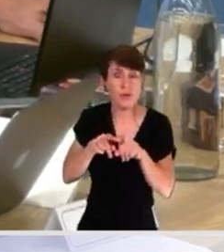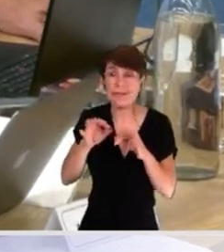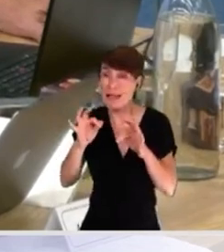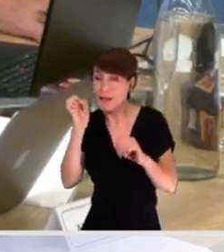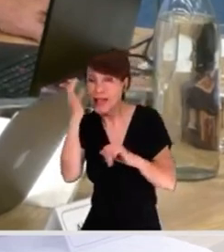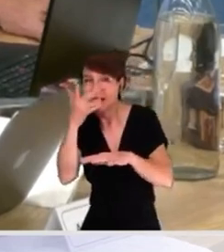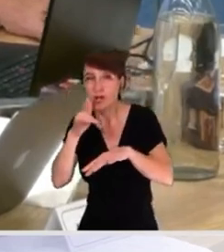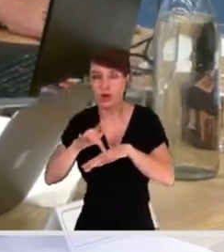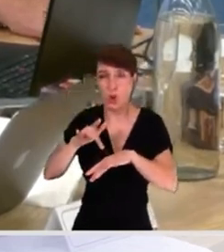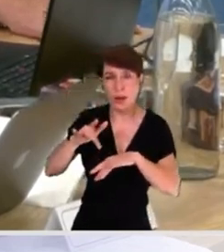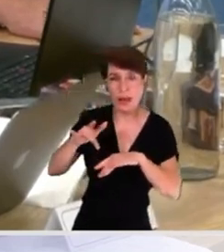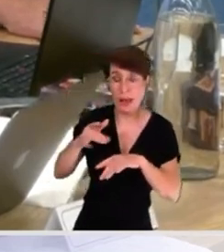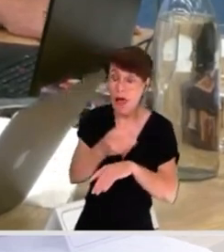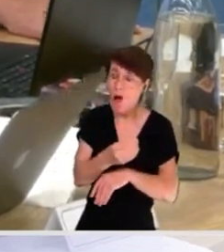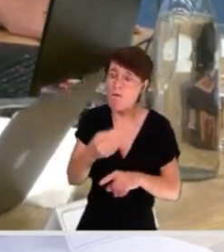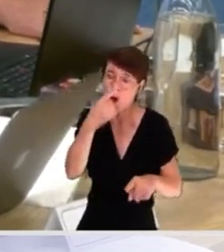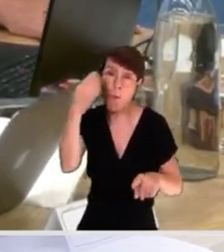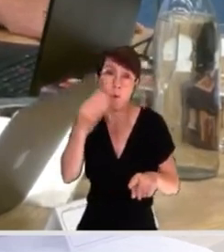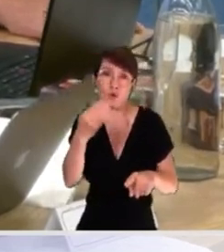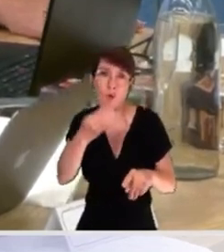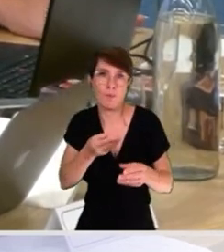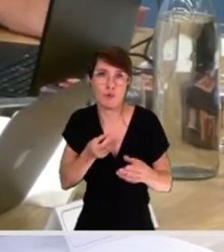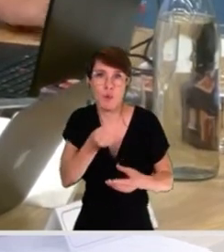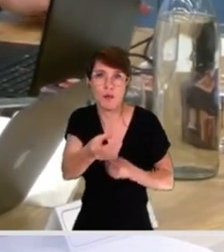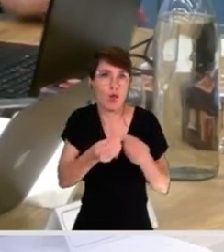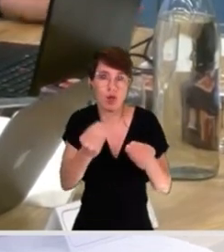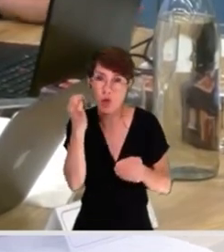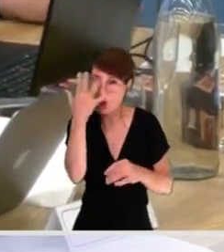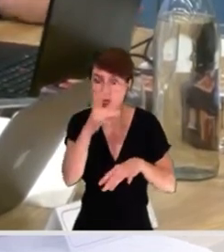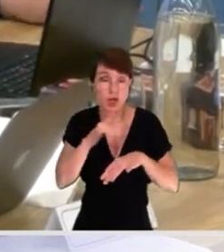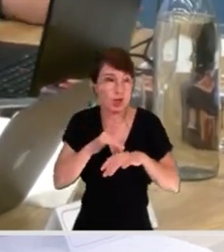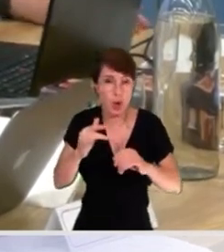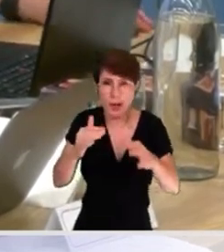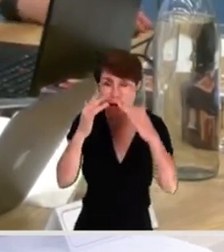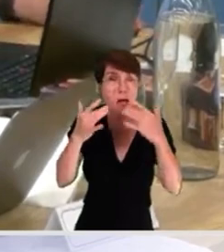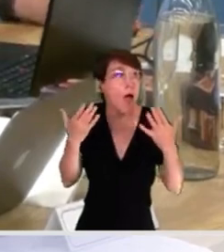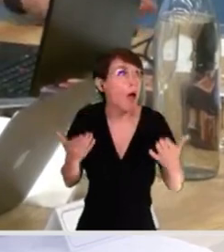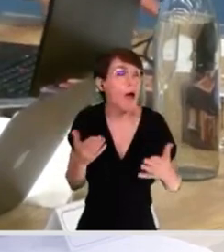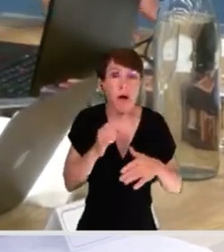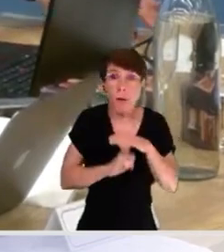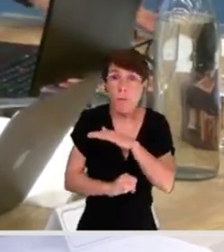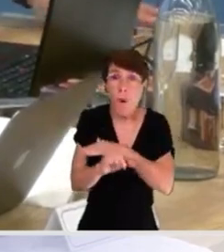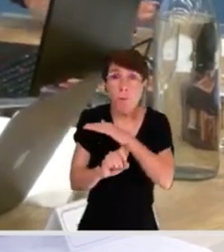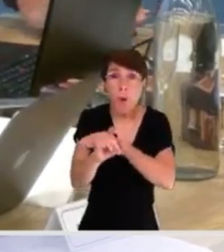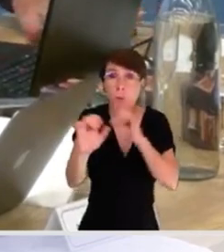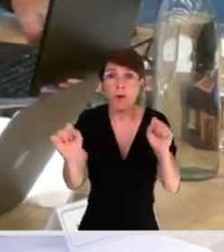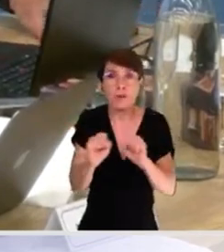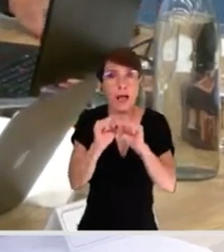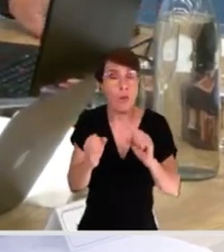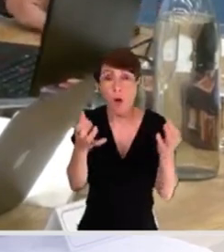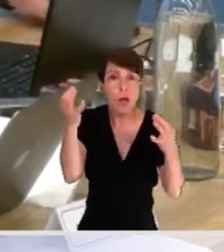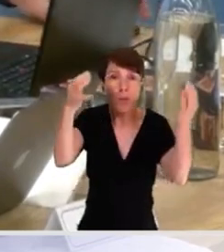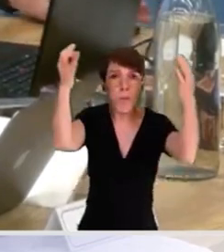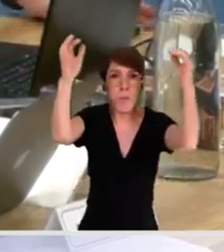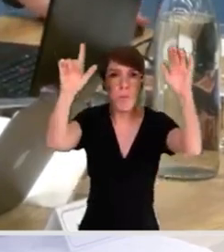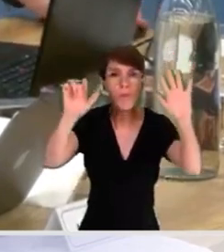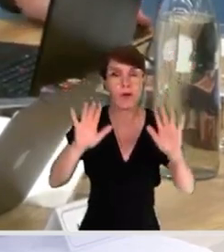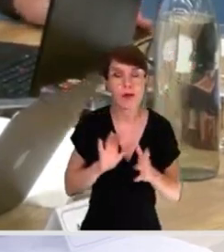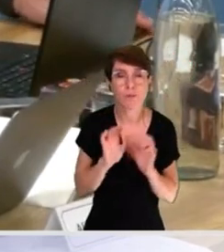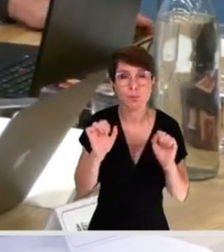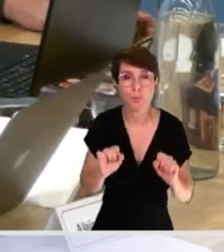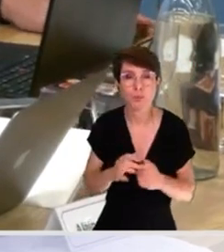pour les enfants. C'est extraordinaire maintenant ce qui arrive et ce qui est possible dans ce domaine. Et puis probablement